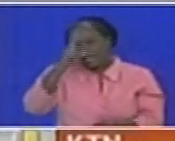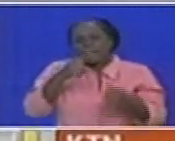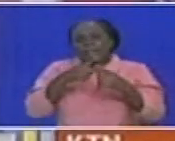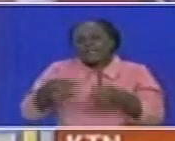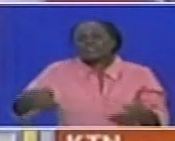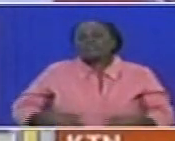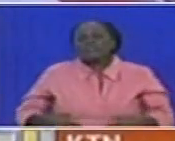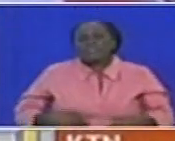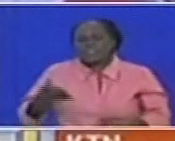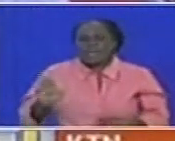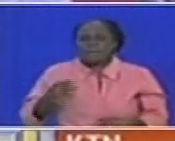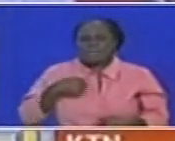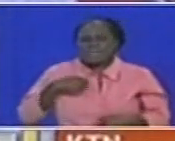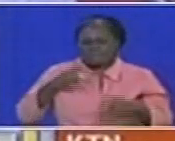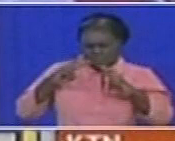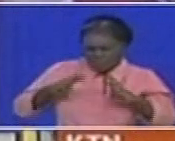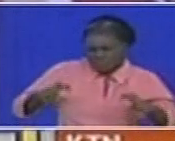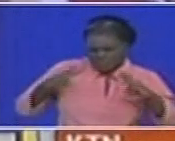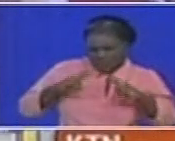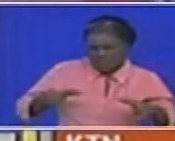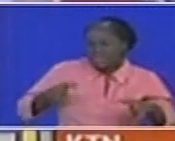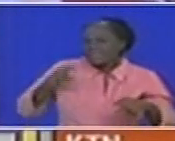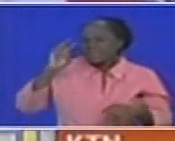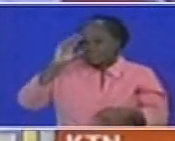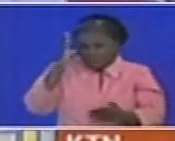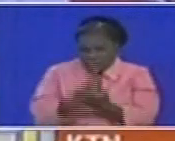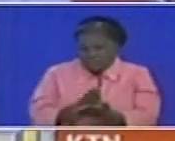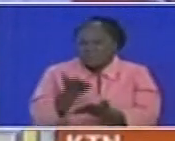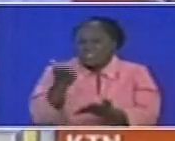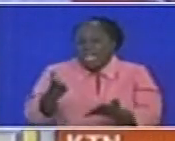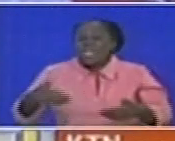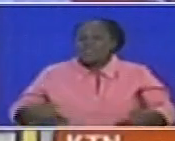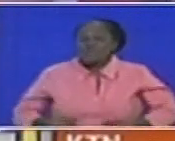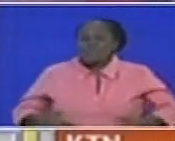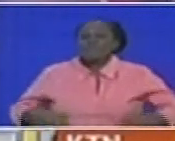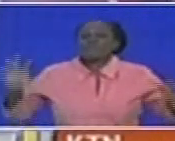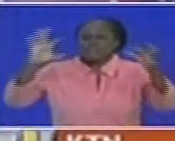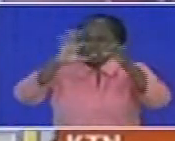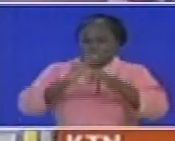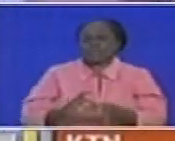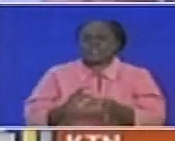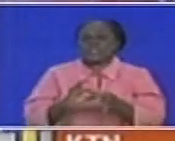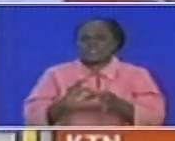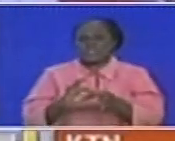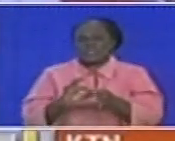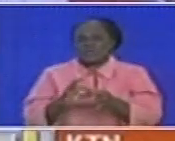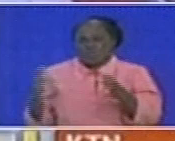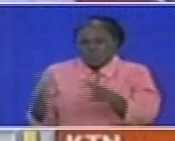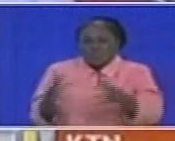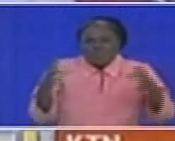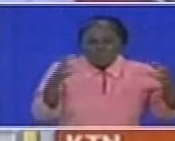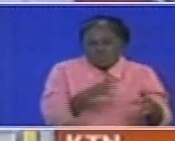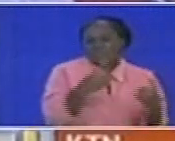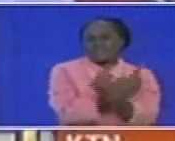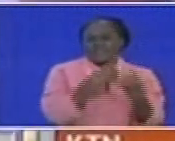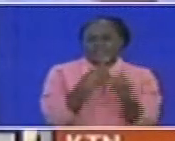mikali ya dini. Limepenyeza na tumepata kwamba kweli kuna vijana wetu wameingia katika hali za kuwa katika vikundi tofauti